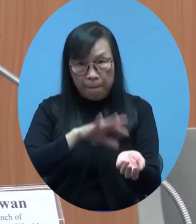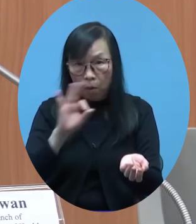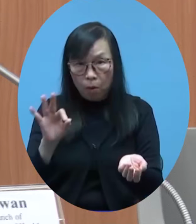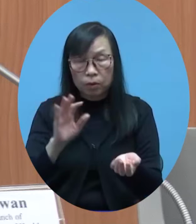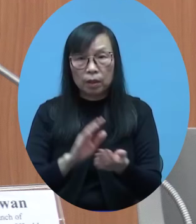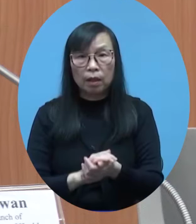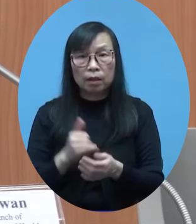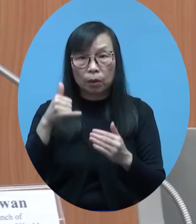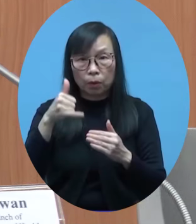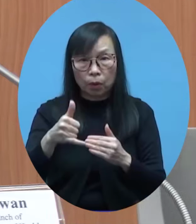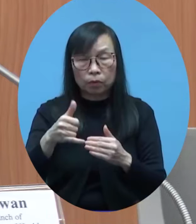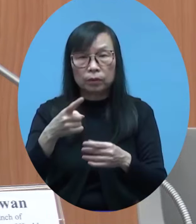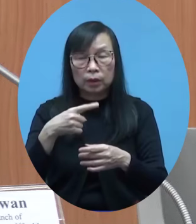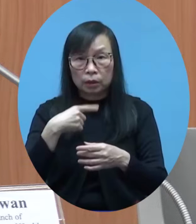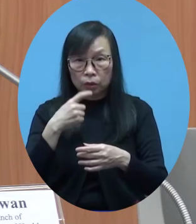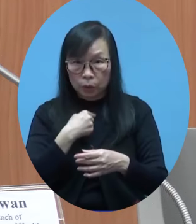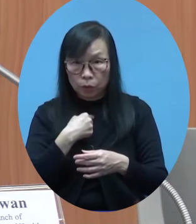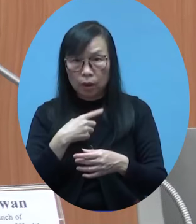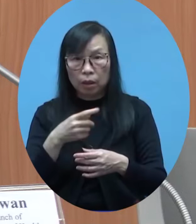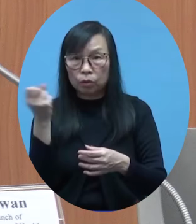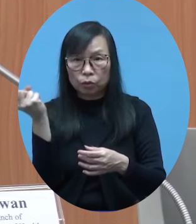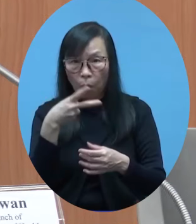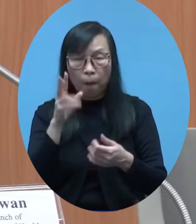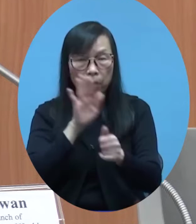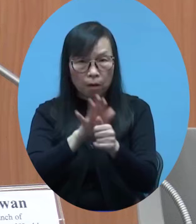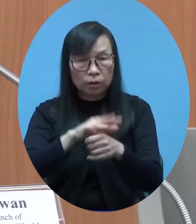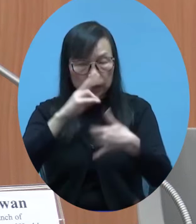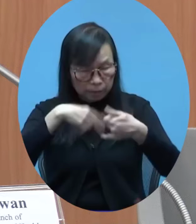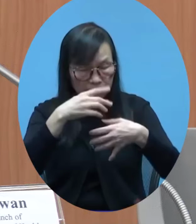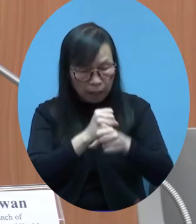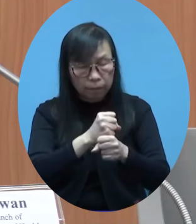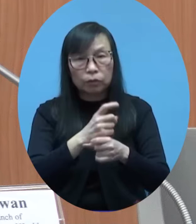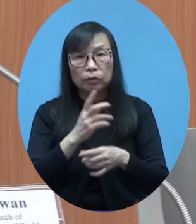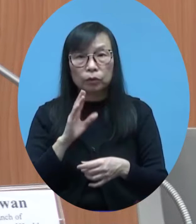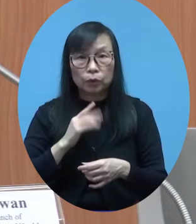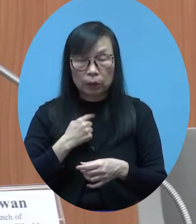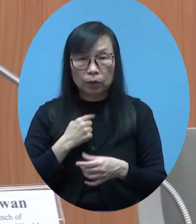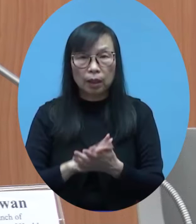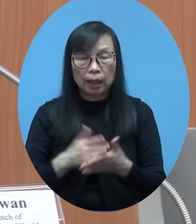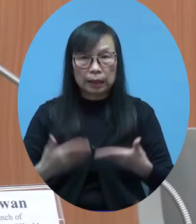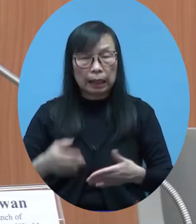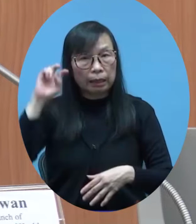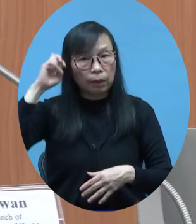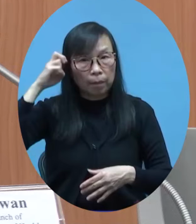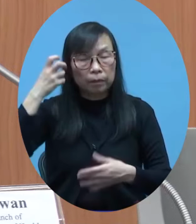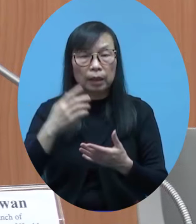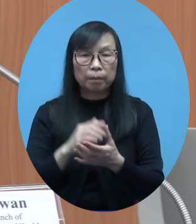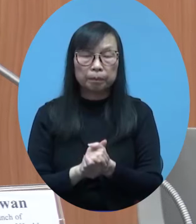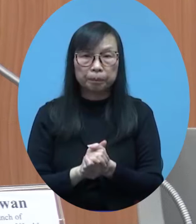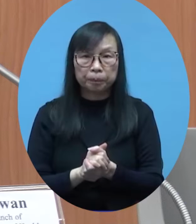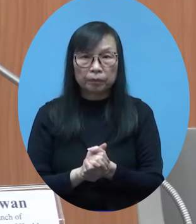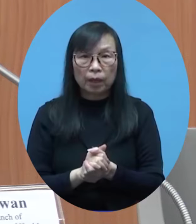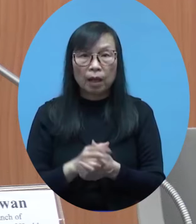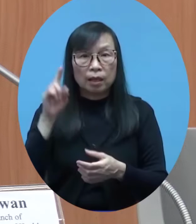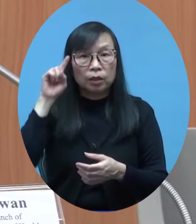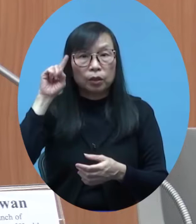臨床有個需要，我們都會再幫他做檢測。並且其實我們現在都是有想著，最少都是兩